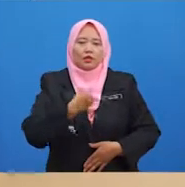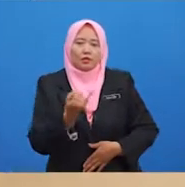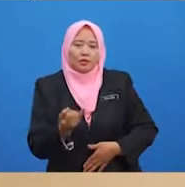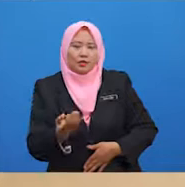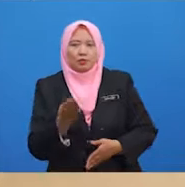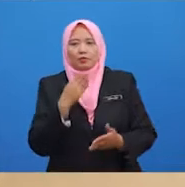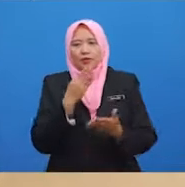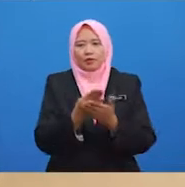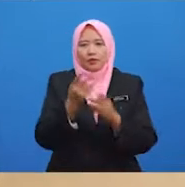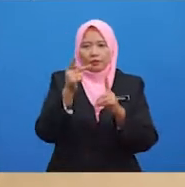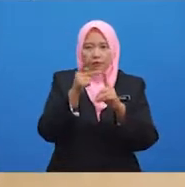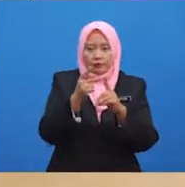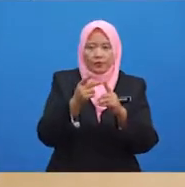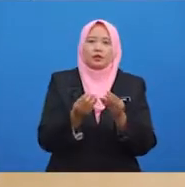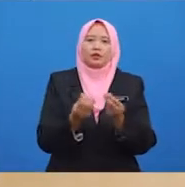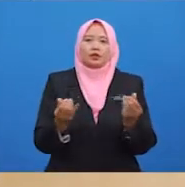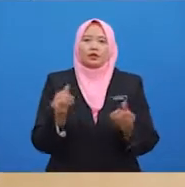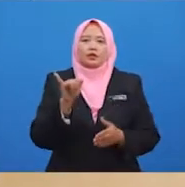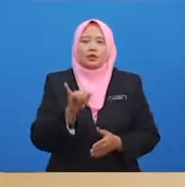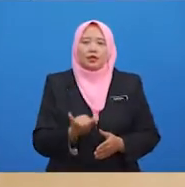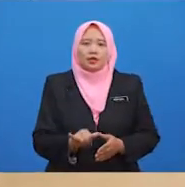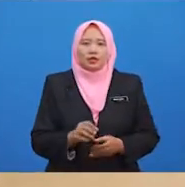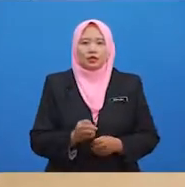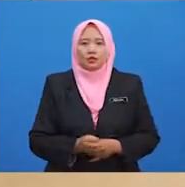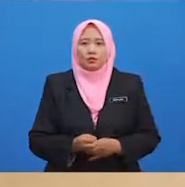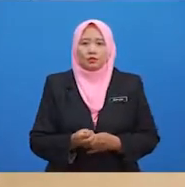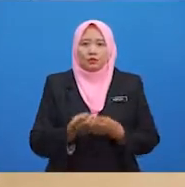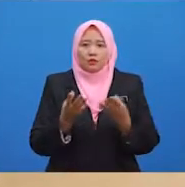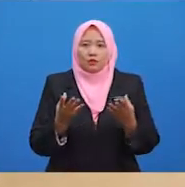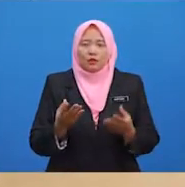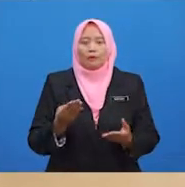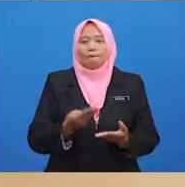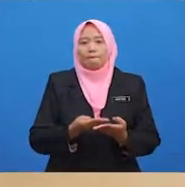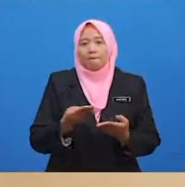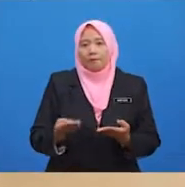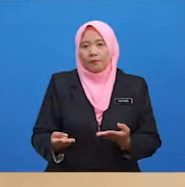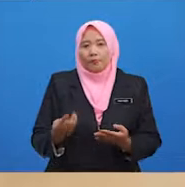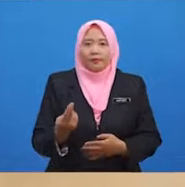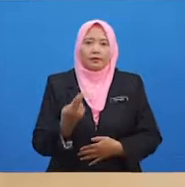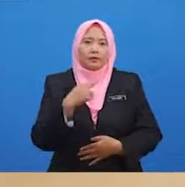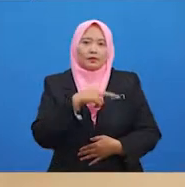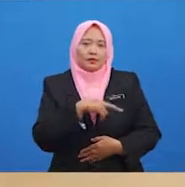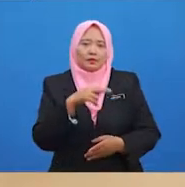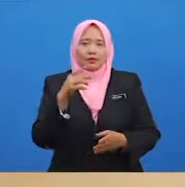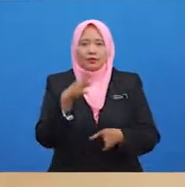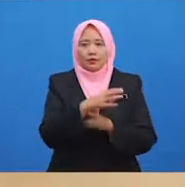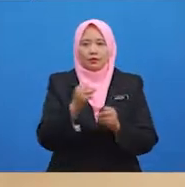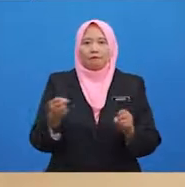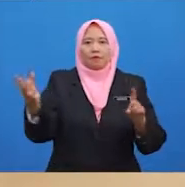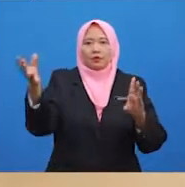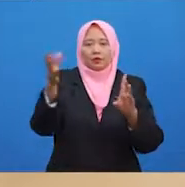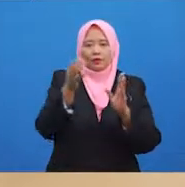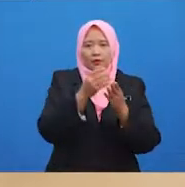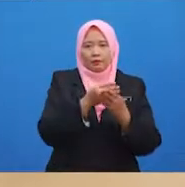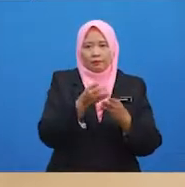yang subur. Tanah yang subur telah memberikan rezeki dan pendapatan kepada para petani.